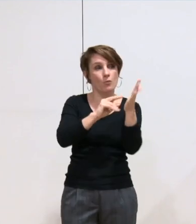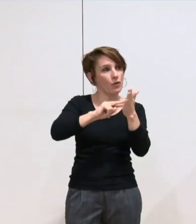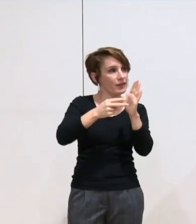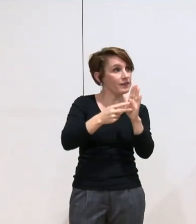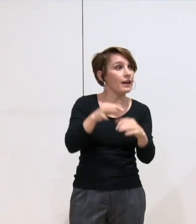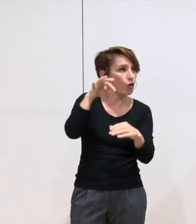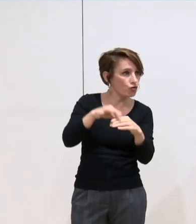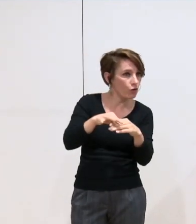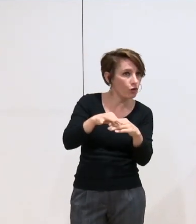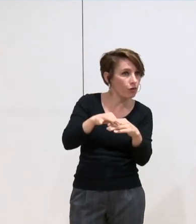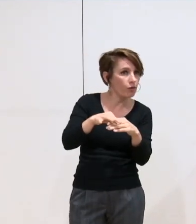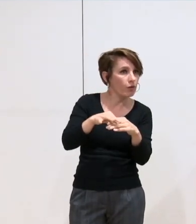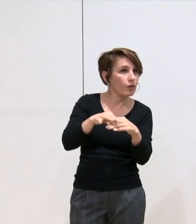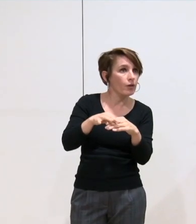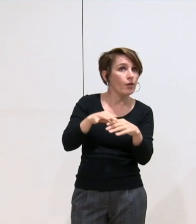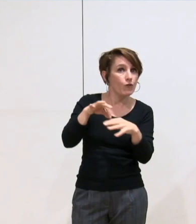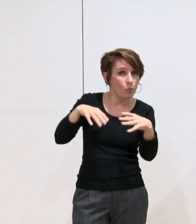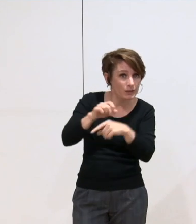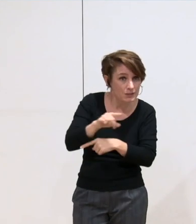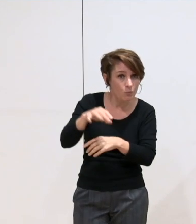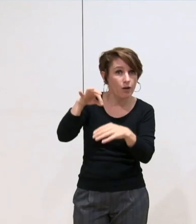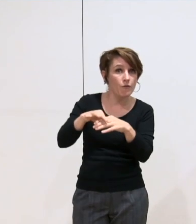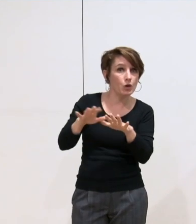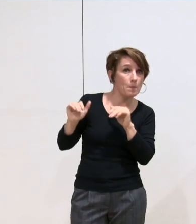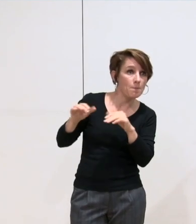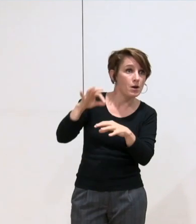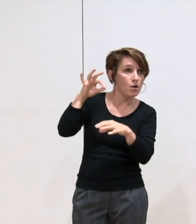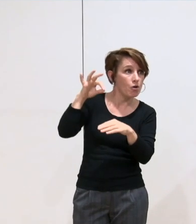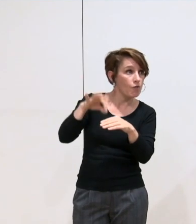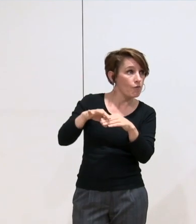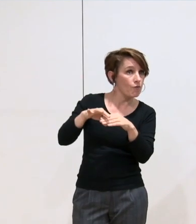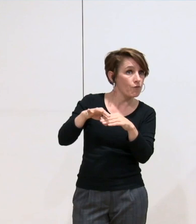voix. Qui ne prend pas part au vote ? Qui s'abstient ?